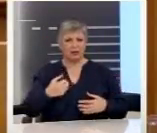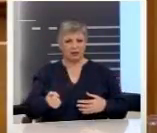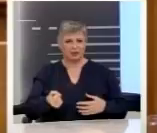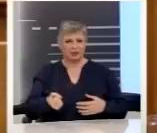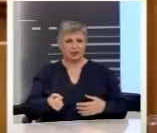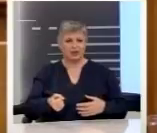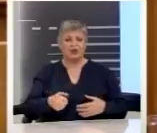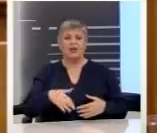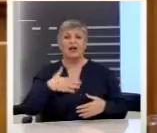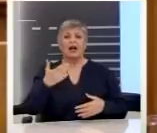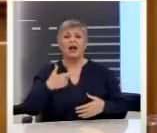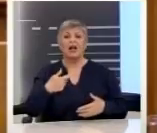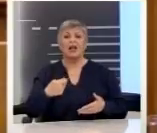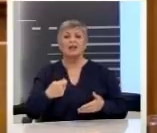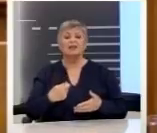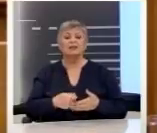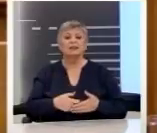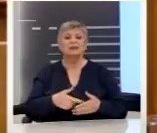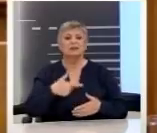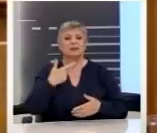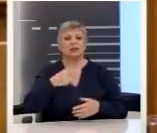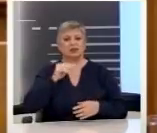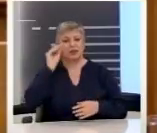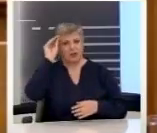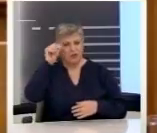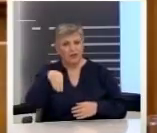βλάκες ή απατεώνες στην πολιτική ζωή του τόπου.